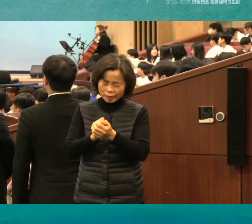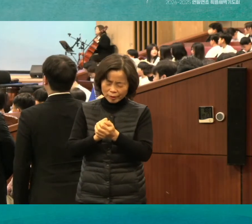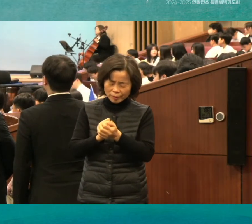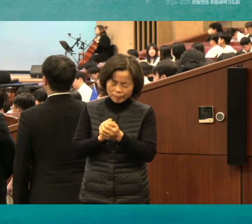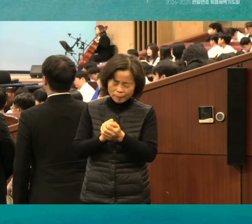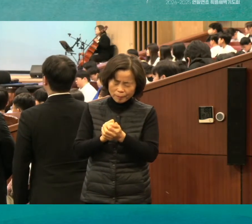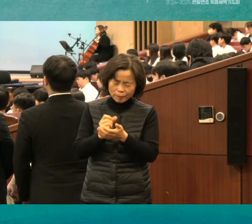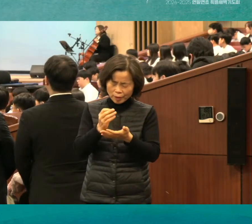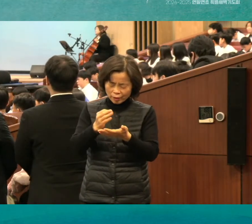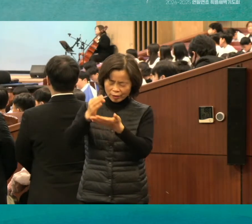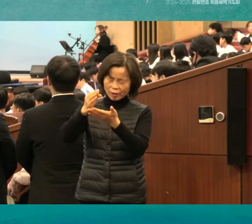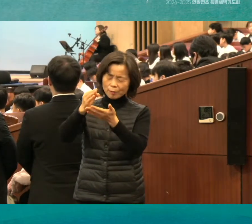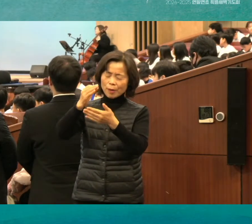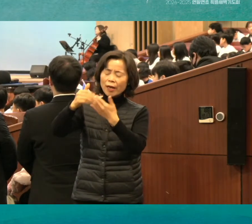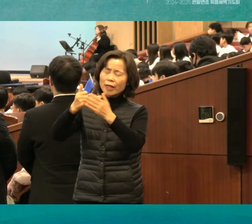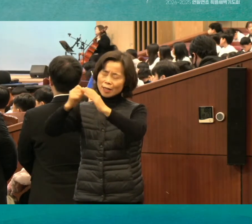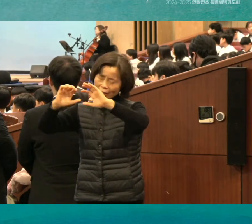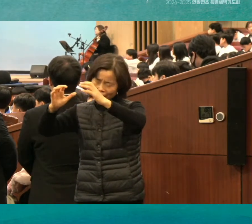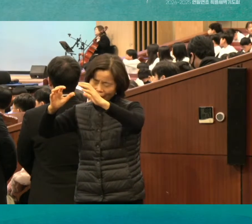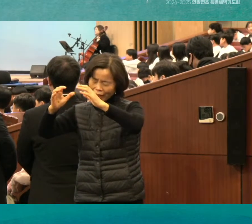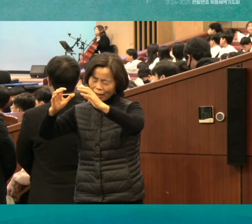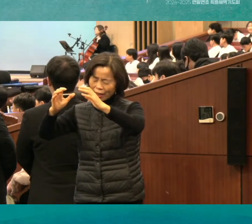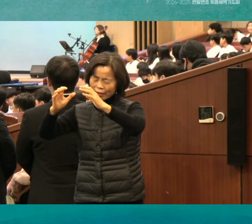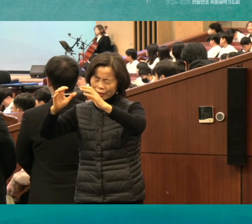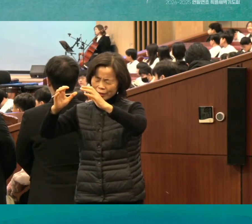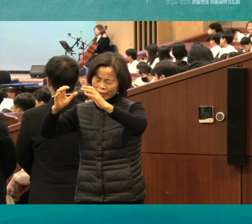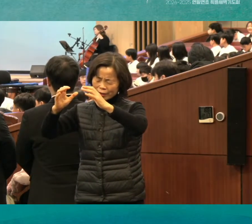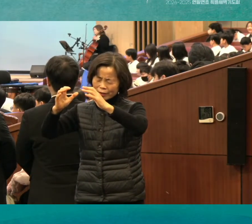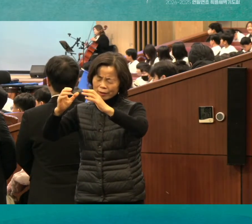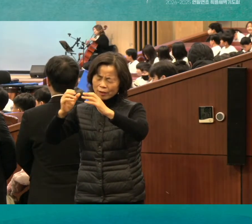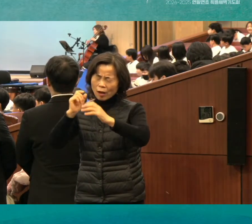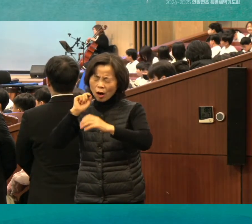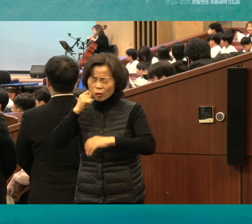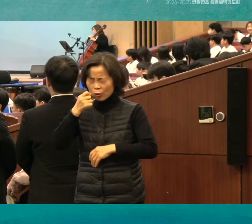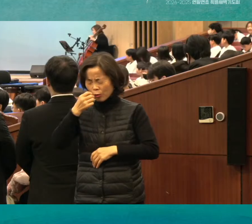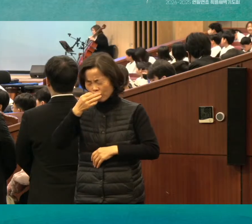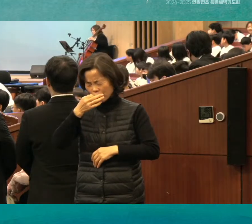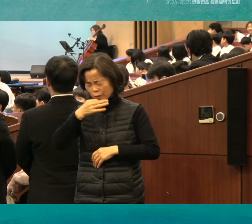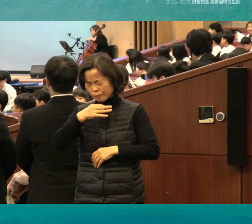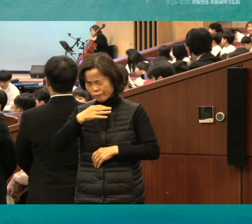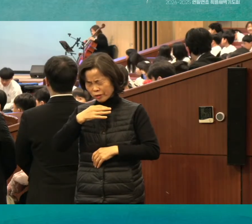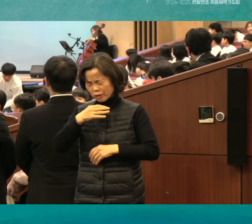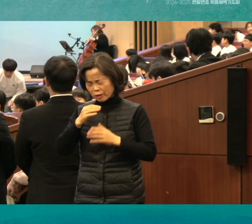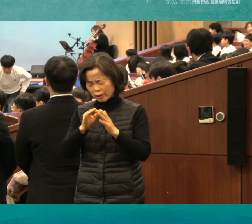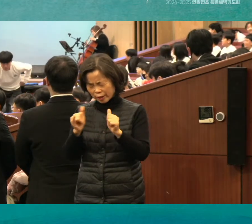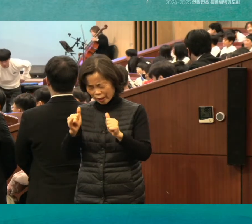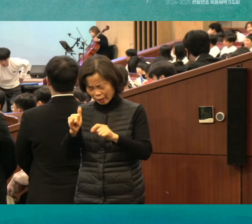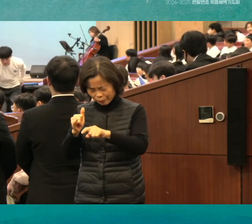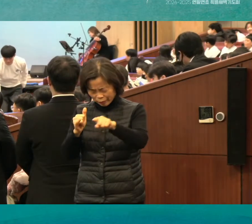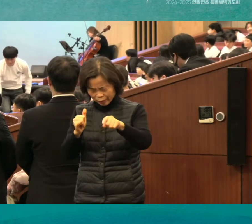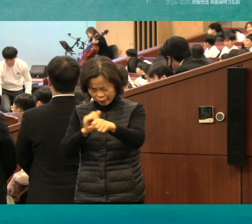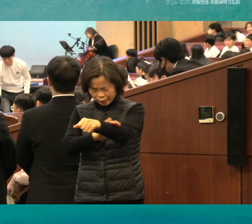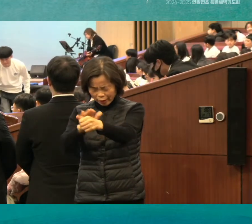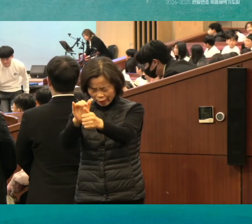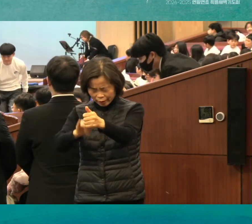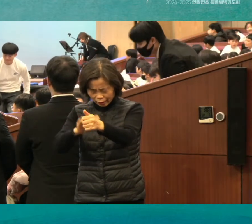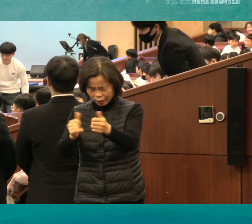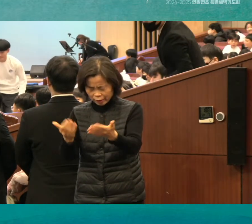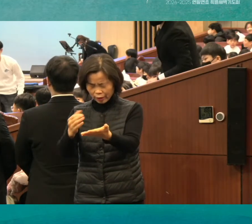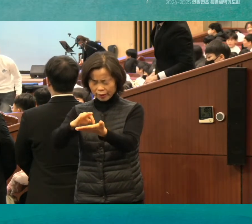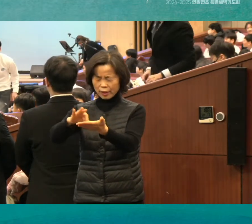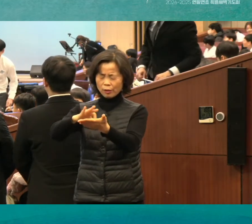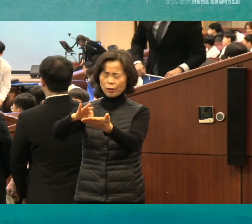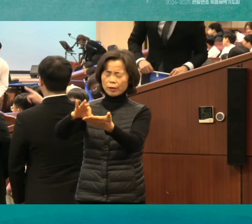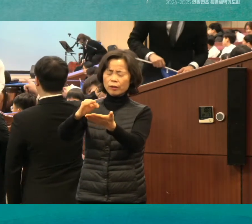이 물질이 하나님의 나라 또 어렵고 힘든 우리 영혼들을 잘 섬기는 일에 쓰여질 수